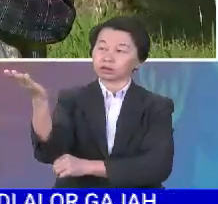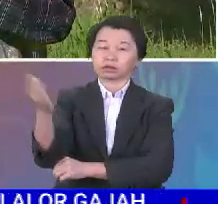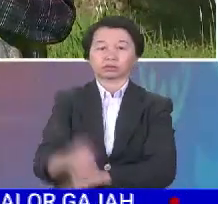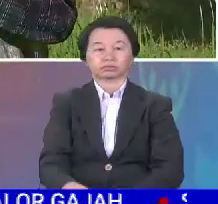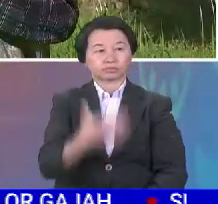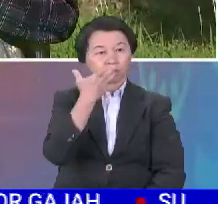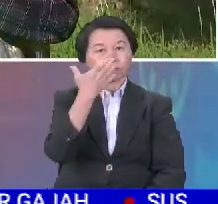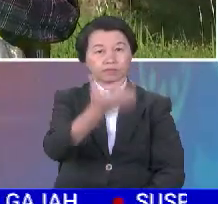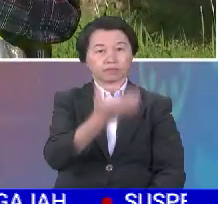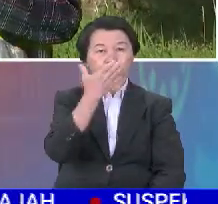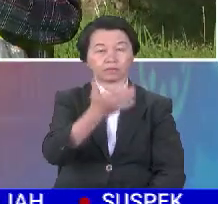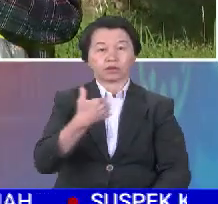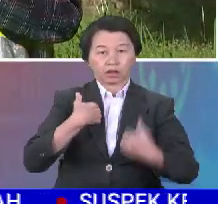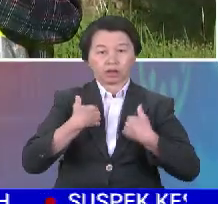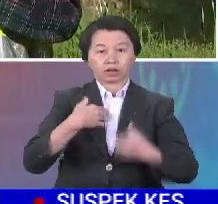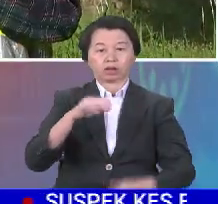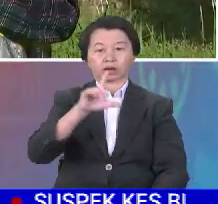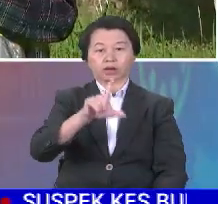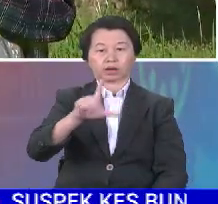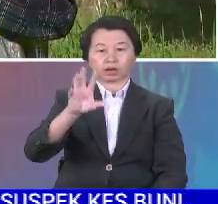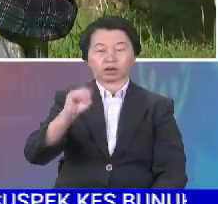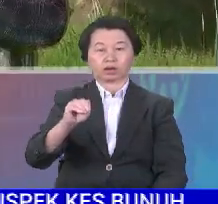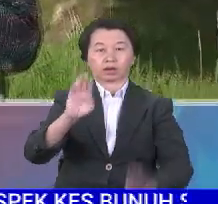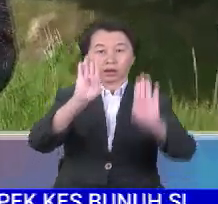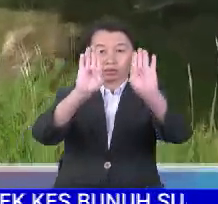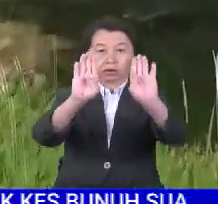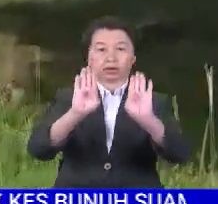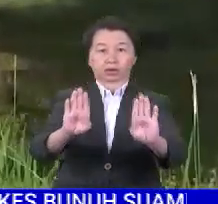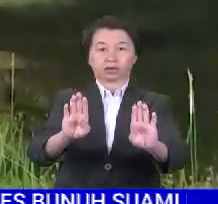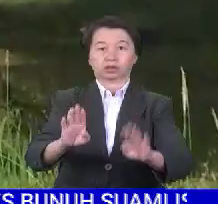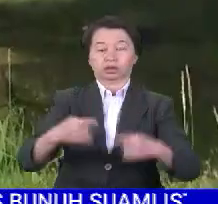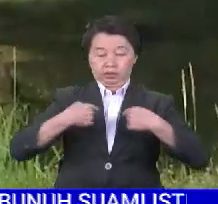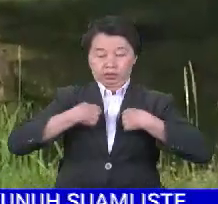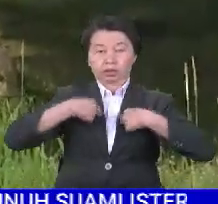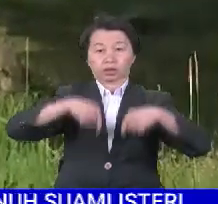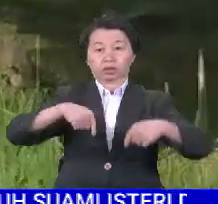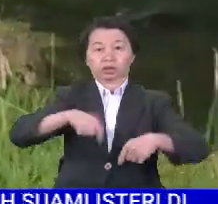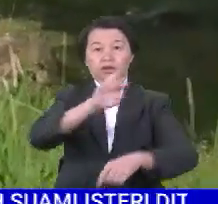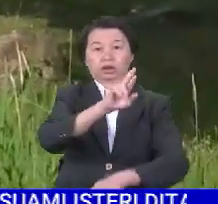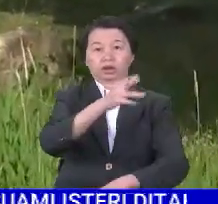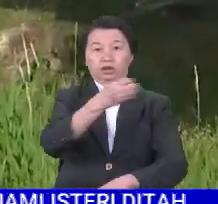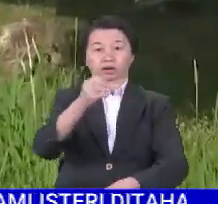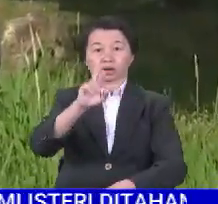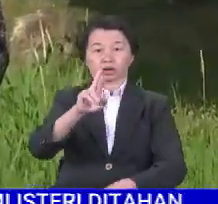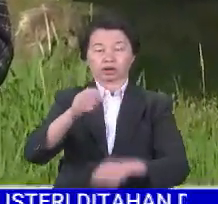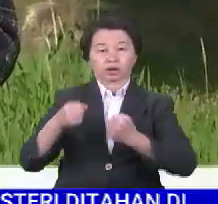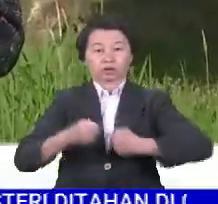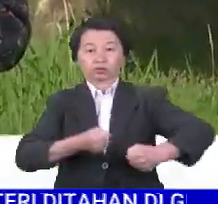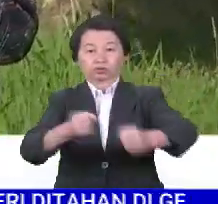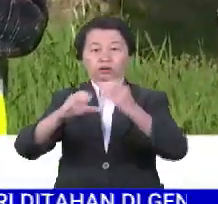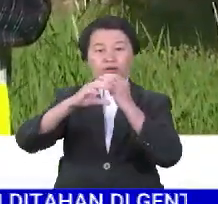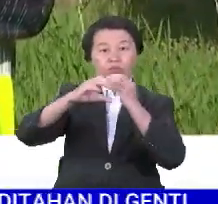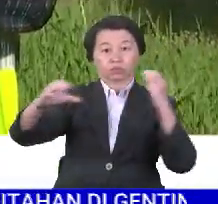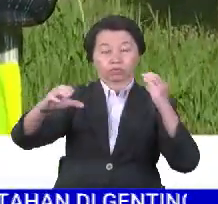Terima kasih Azizi yang berada di Lembaga Lebuh Raya Malaysia Bangi. Saudara, saya kini berada di R&R Sungai Buloh bagi membawakan